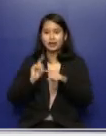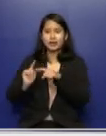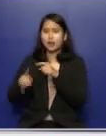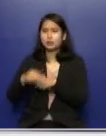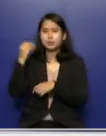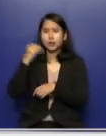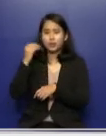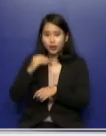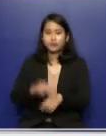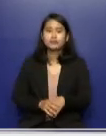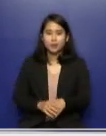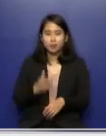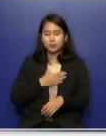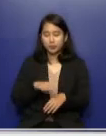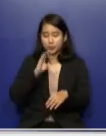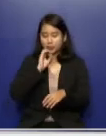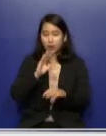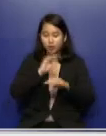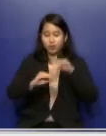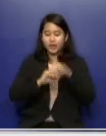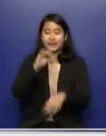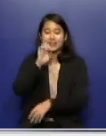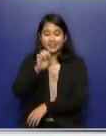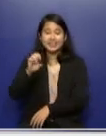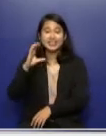จะเรียนว่า EEC เนี่ยเราจะทำอะไร